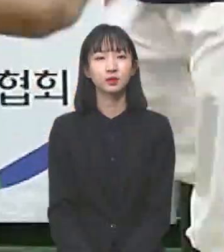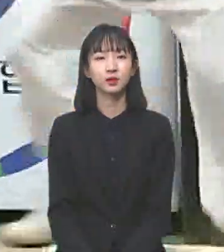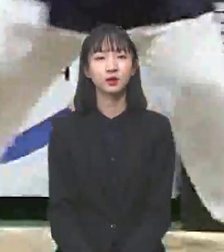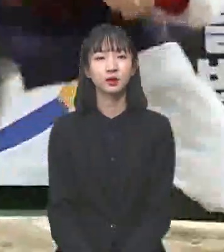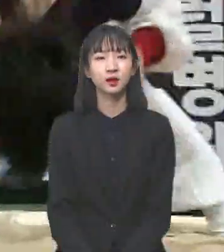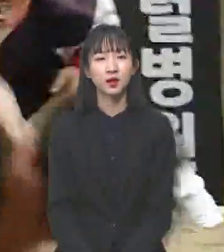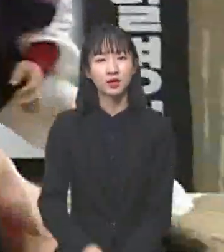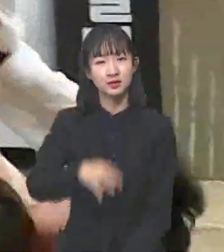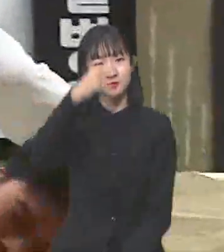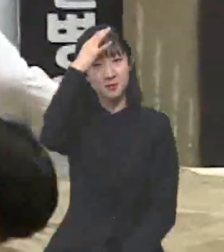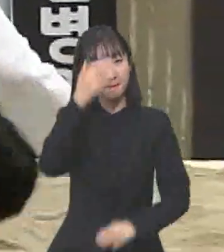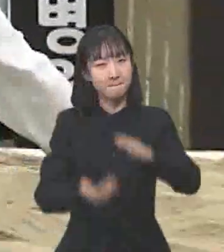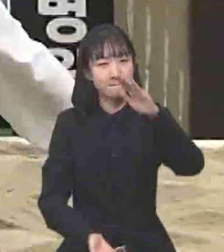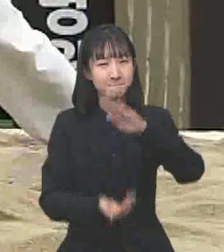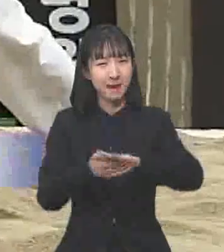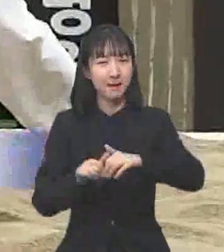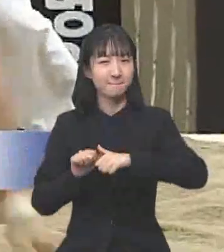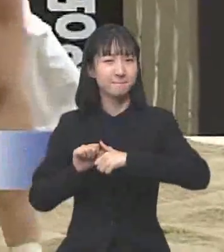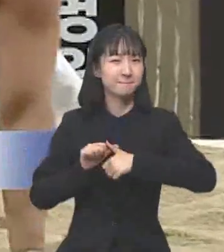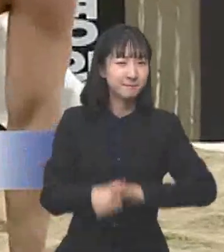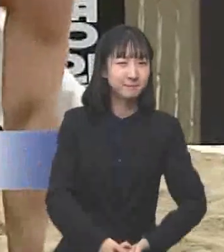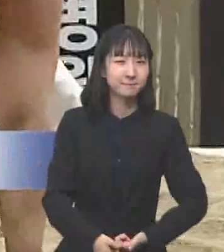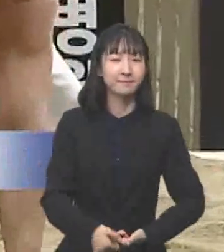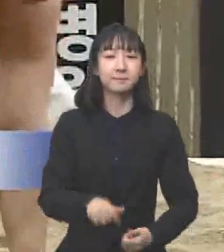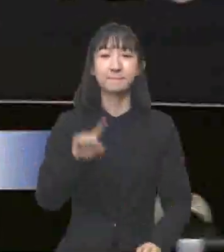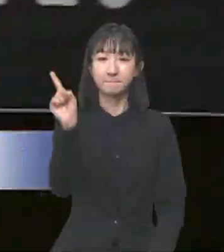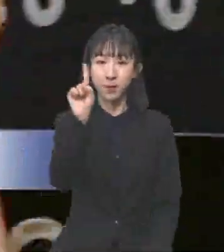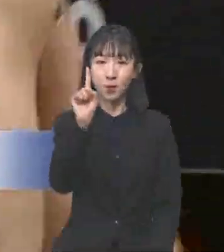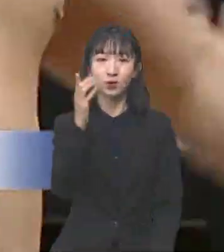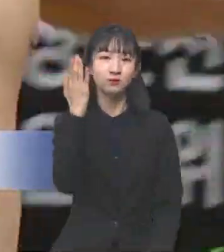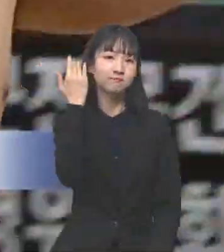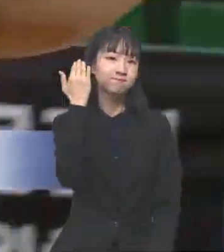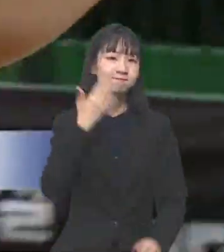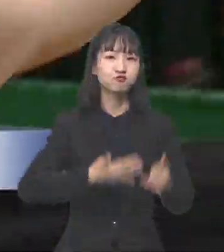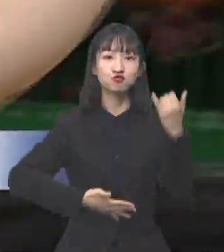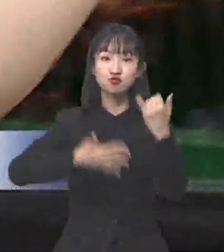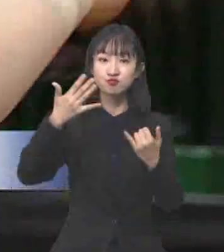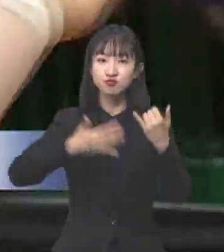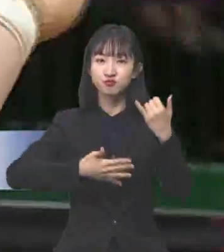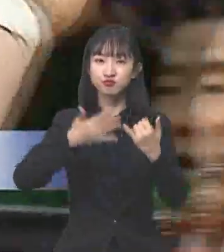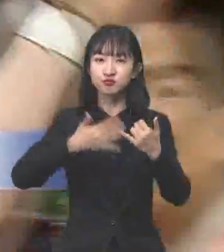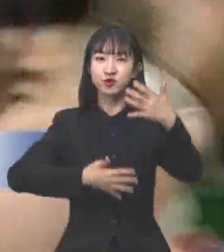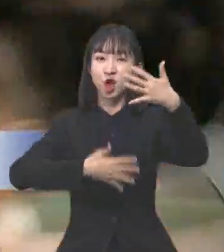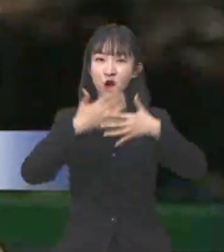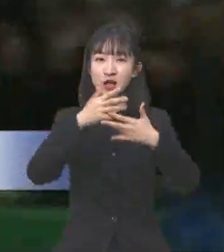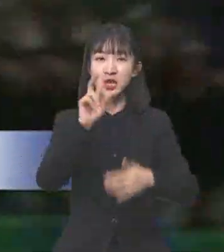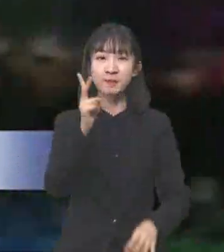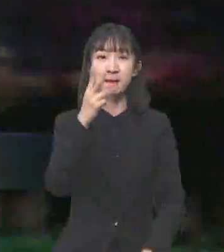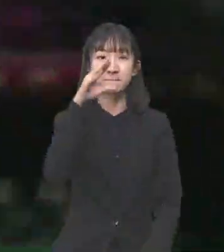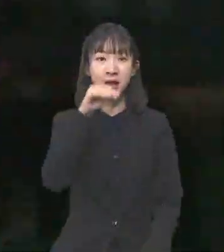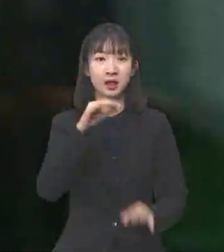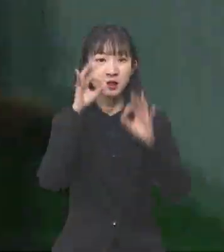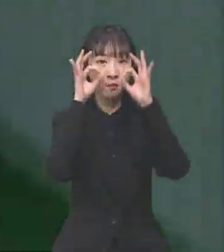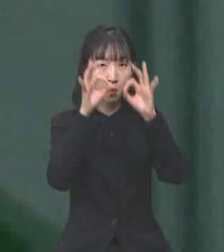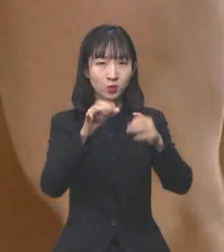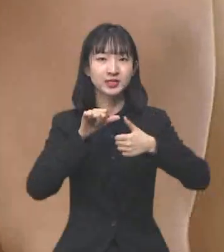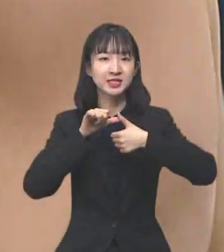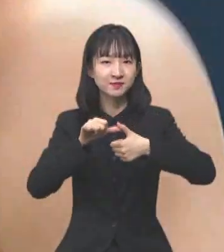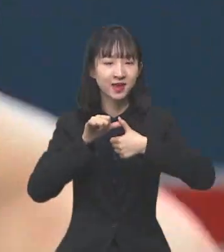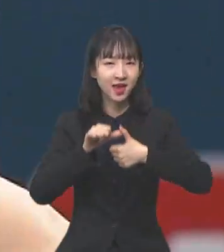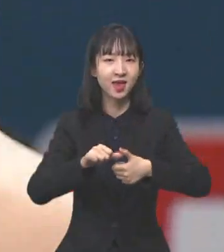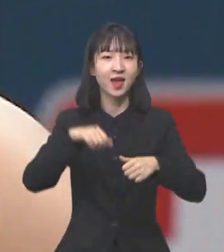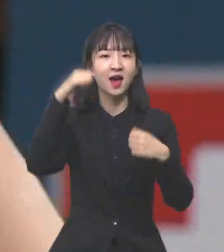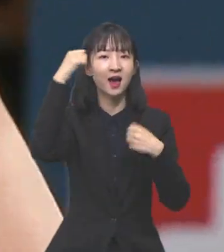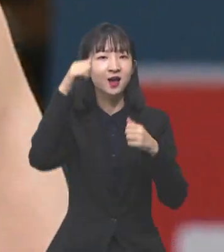화려한 기술로 상대를 쓰러뜨린 입니다 최근 유튜브에서 이 100만 조회수를 기록하며 실험 계의 아이돌이란 별명을 가진